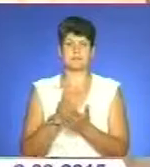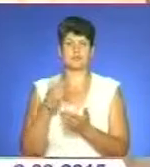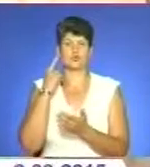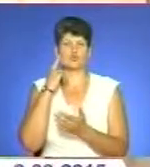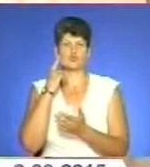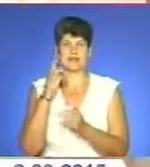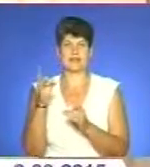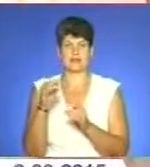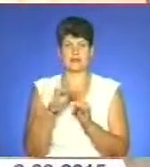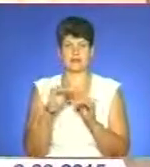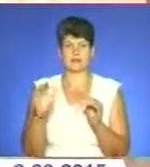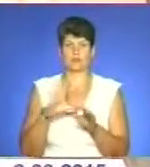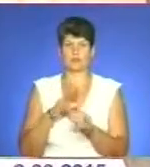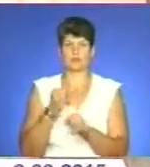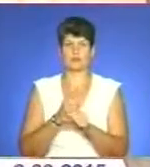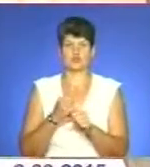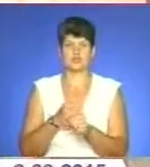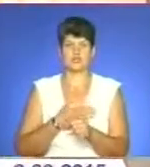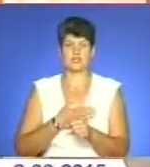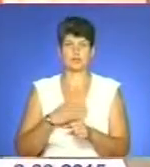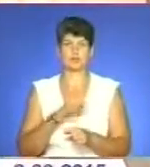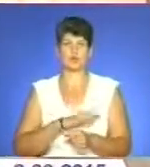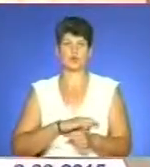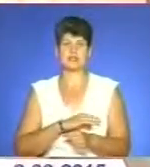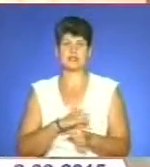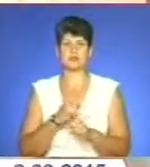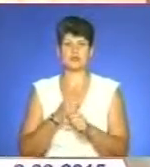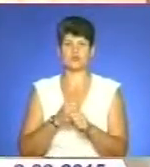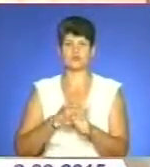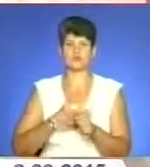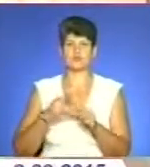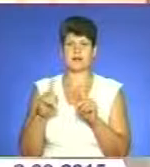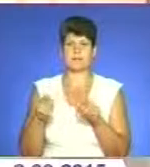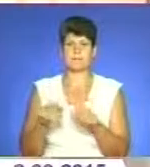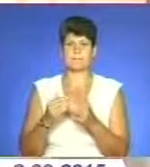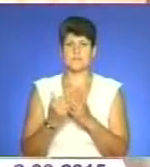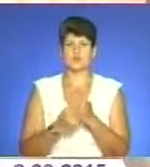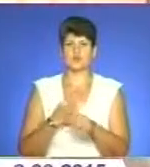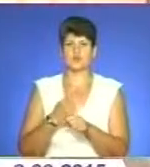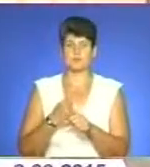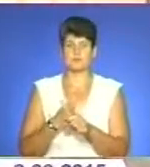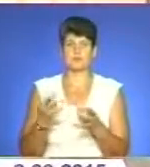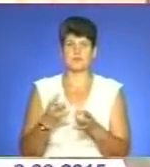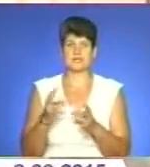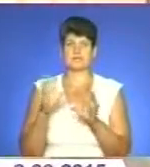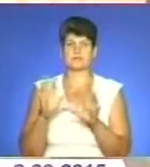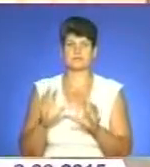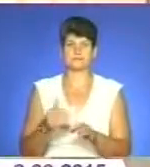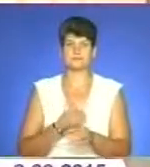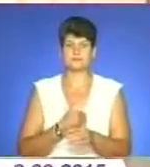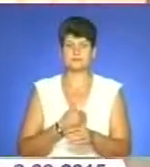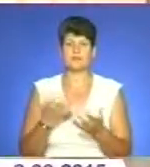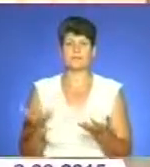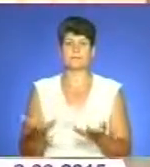регіональному рівні, були опрацьовані нашими юристами, фахівцями, які працюють в рамках нашої програми, розроблені необхідні законодавчі ініціативи за